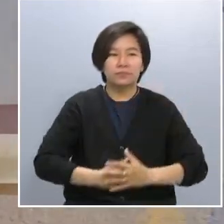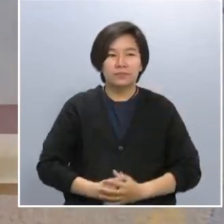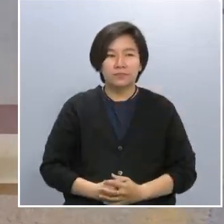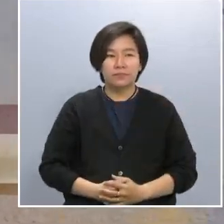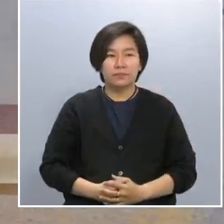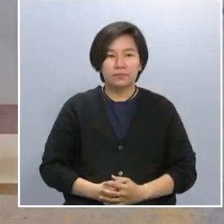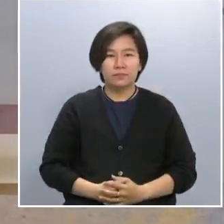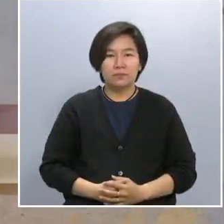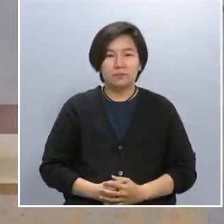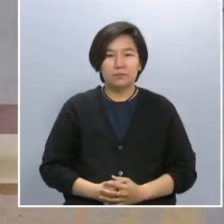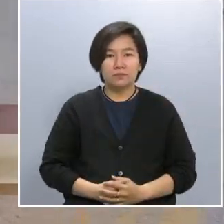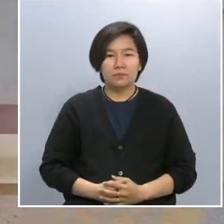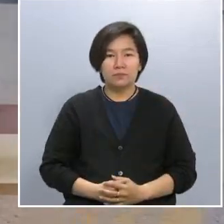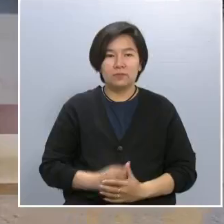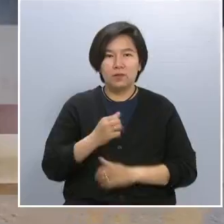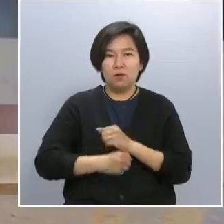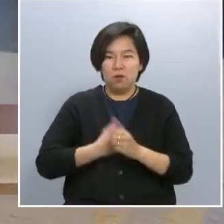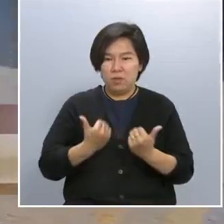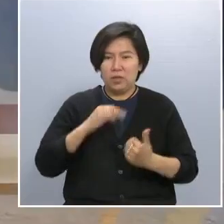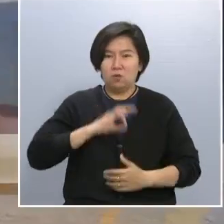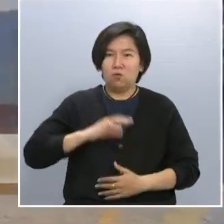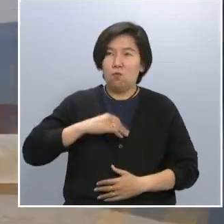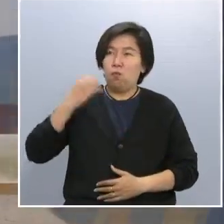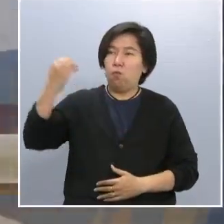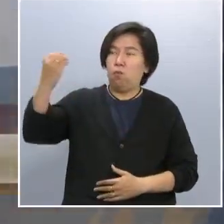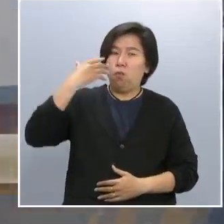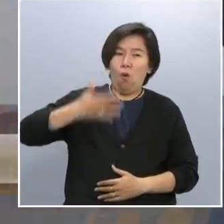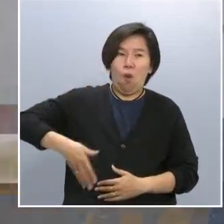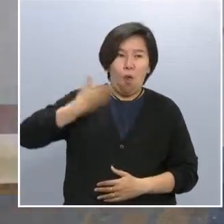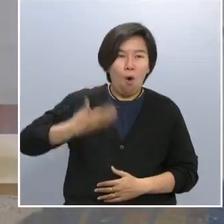ร่าง ปีนี้มันอาการมันรุนแรงผิดปกตินี่ขนาดเพิ่งจะเข้าเมษายนนะ